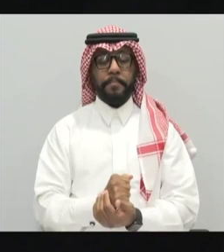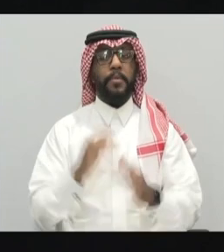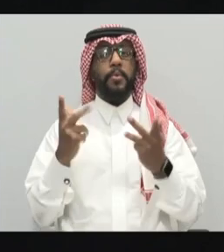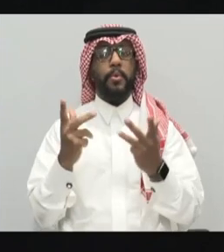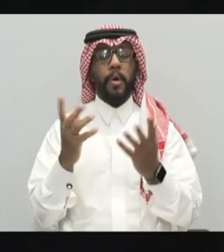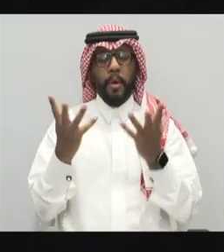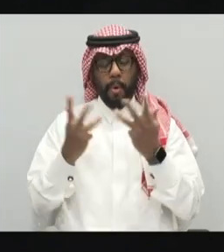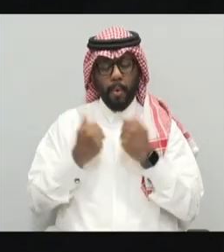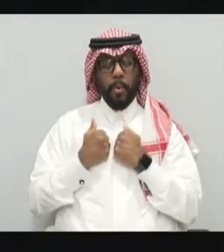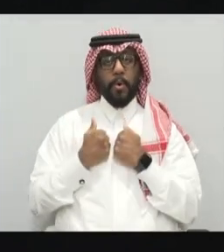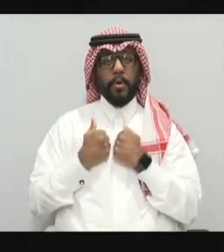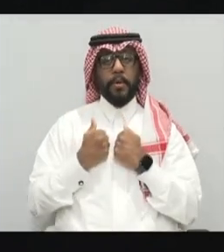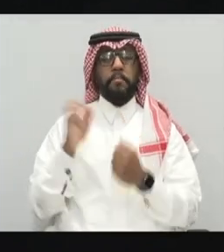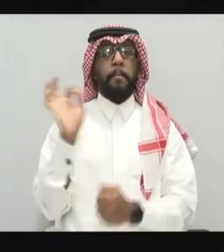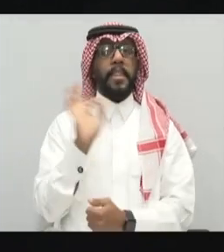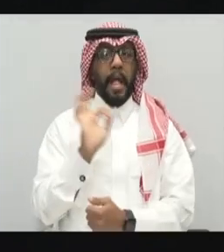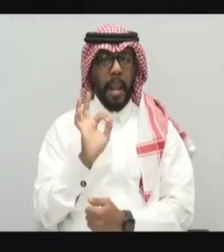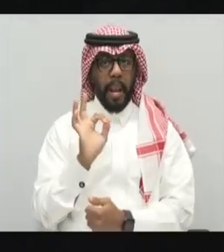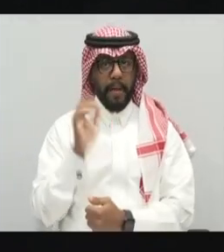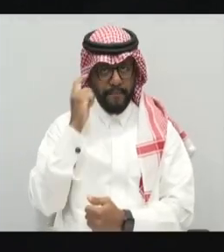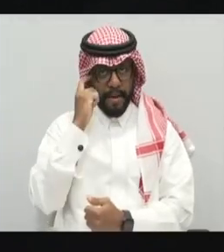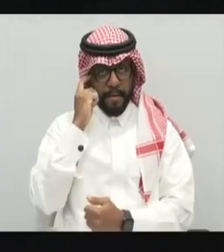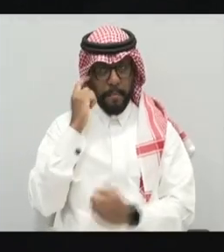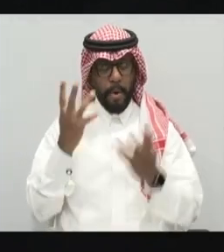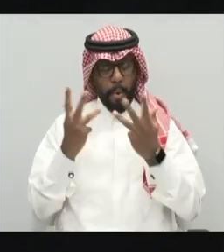بالحقوق مع ذكر مثال عليها